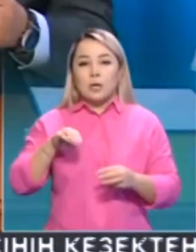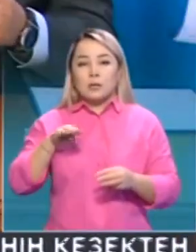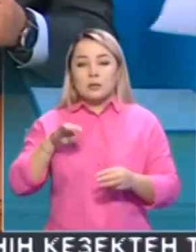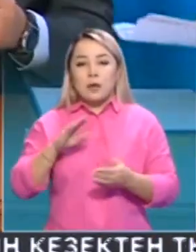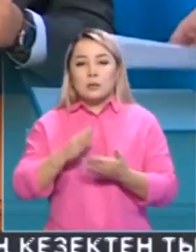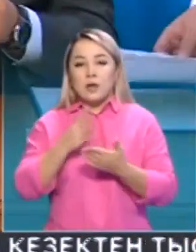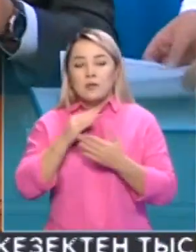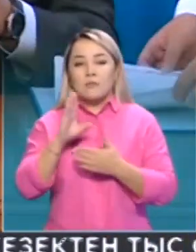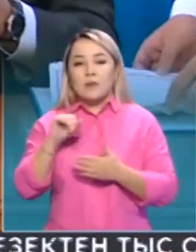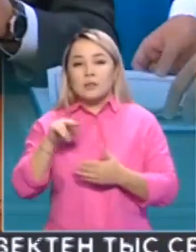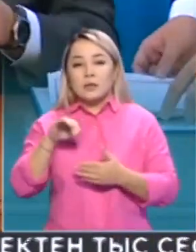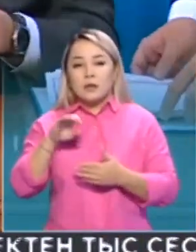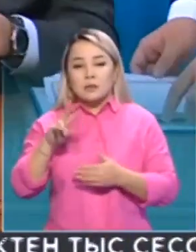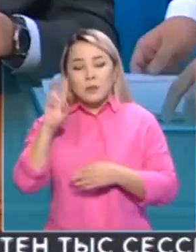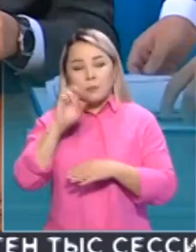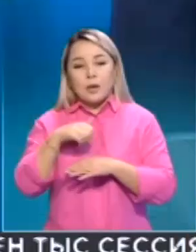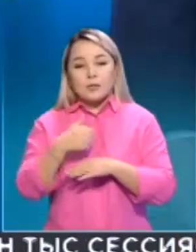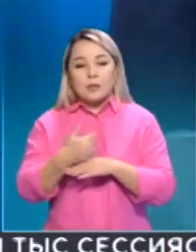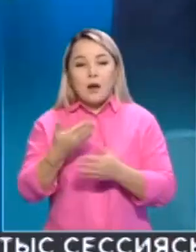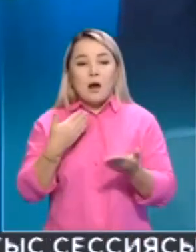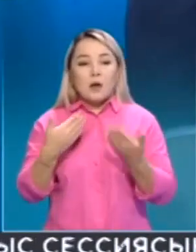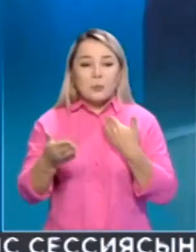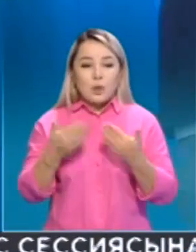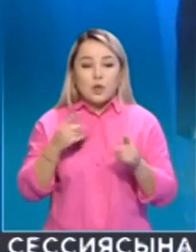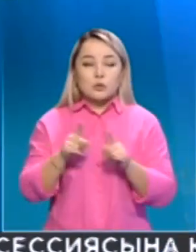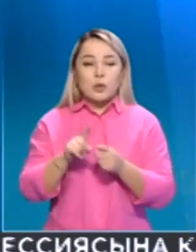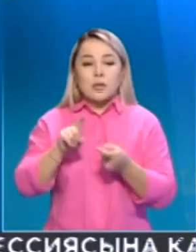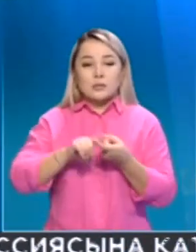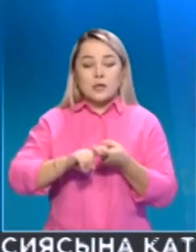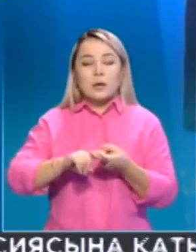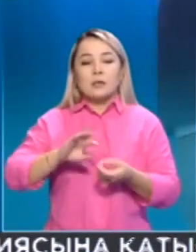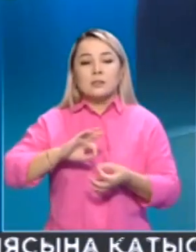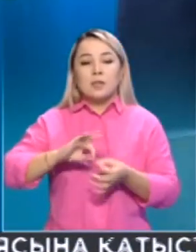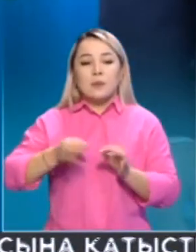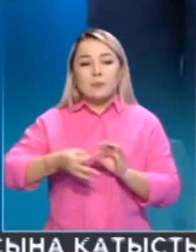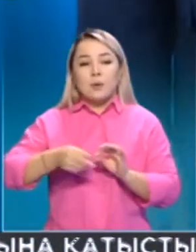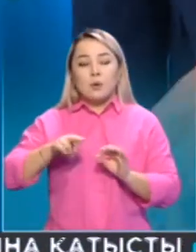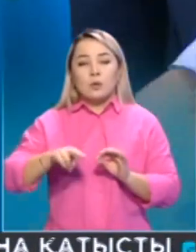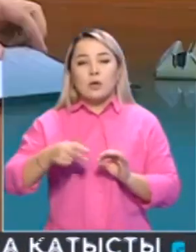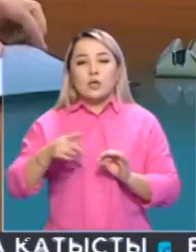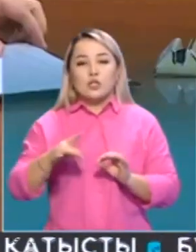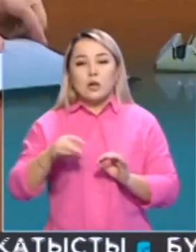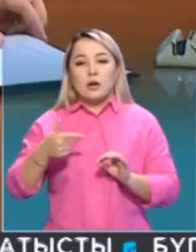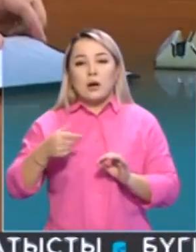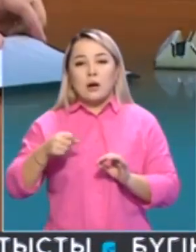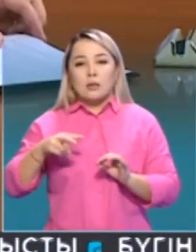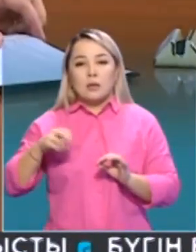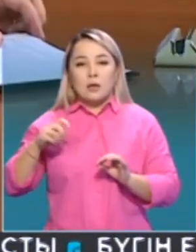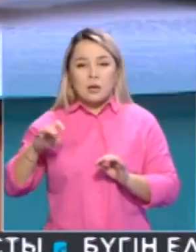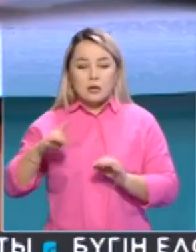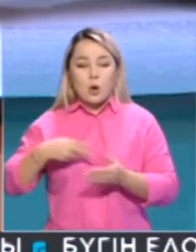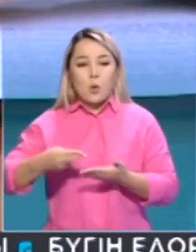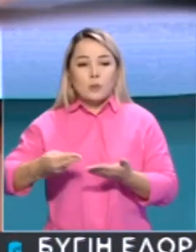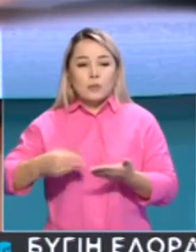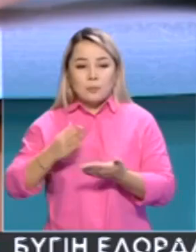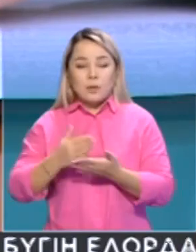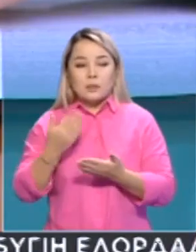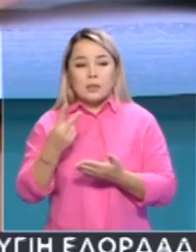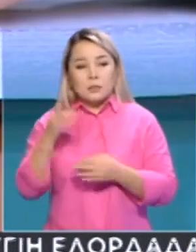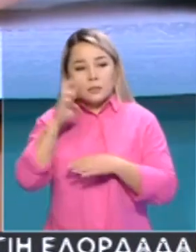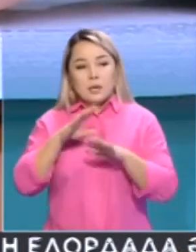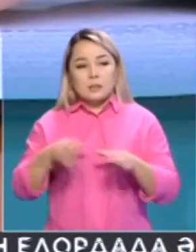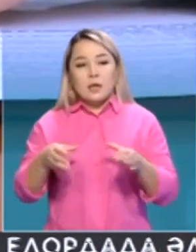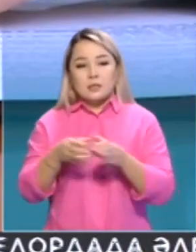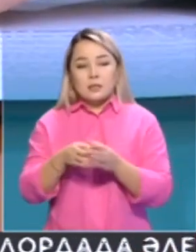және Ватиканның мемлекеттермен қарым-қатынас жөніндегі хатшысы Пол Ричард Галлахер қол қойды. Еске сала кетейін, екі ел